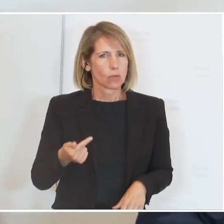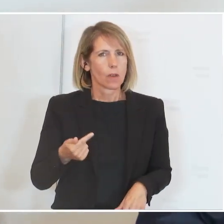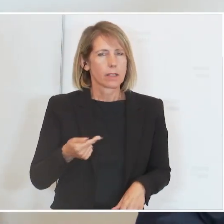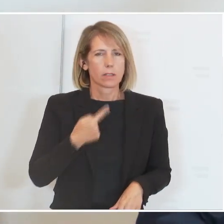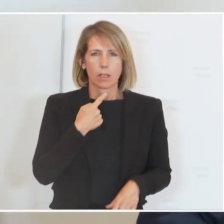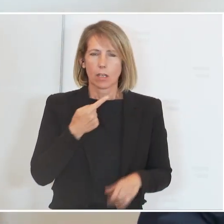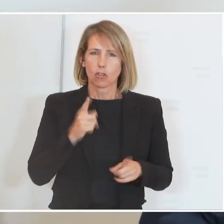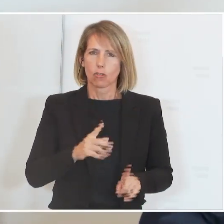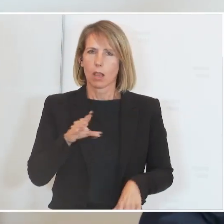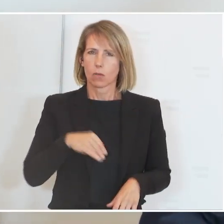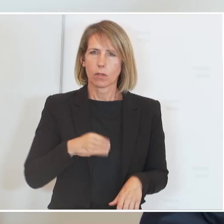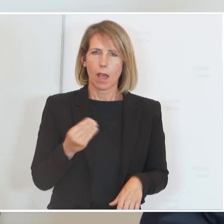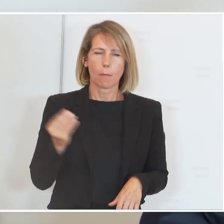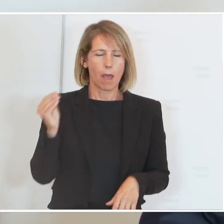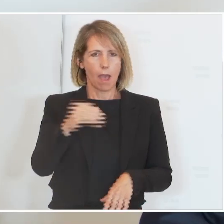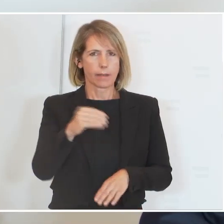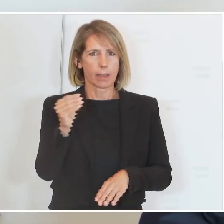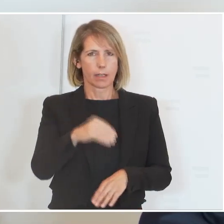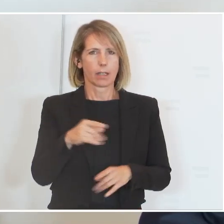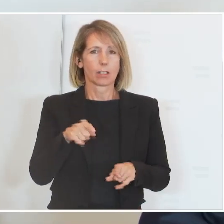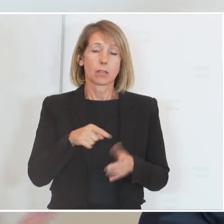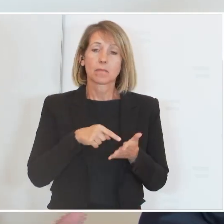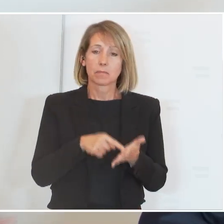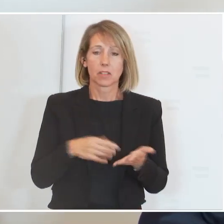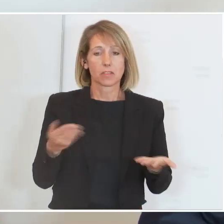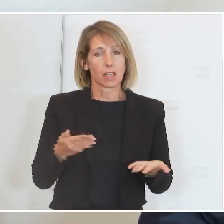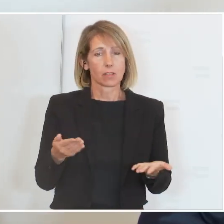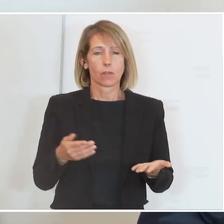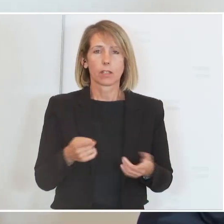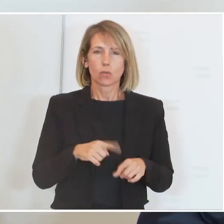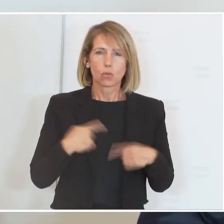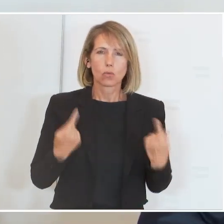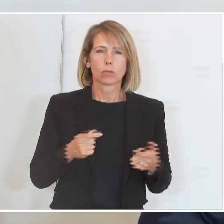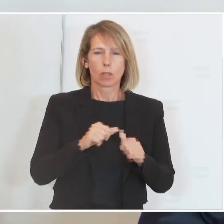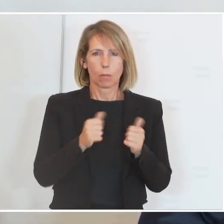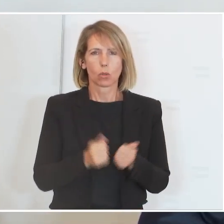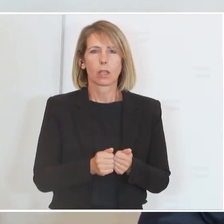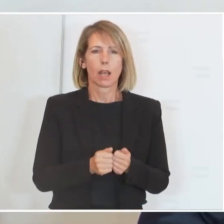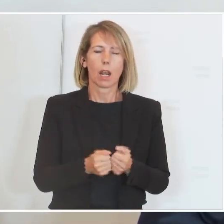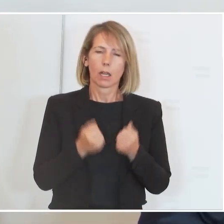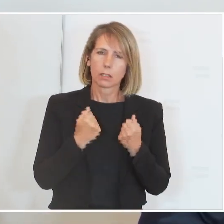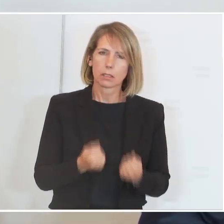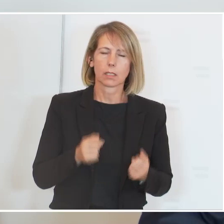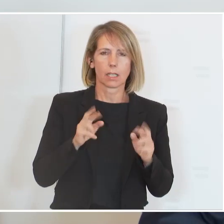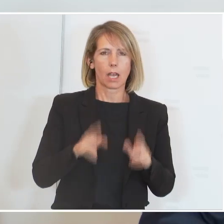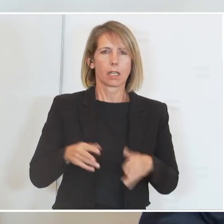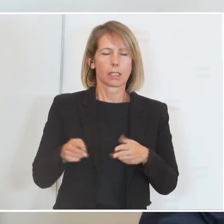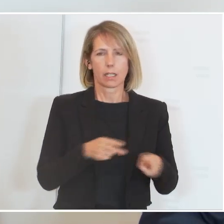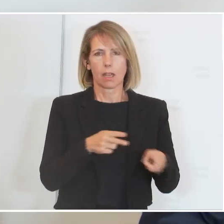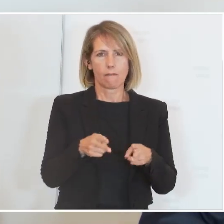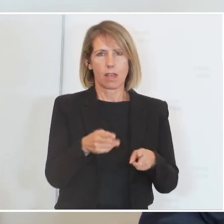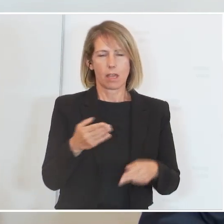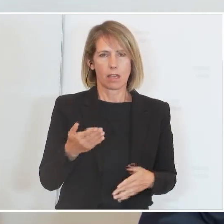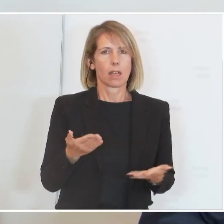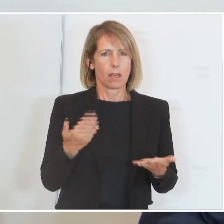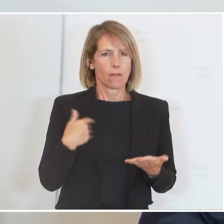ist insofern interessant, weil ich schon glaube, und es zeigt es auch, dass wir mit unserem gewählten Modell sicher den richtigen Weg gegangen sind und sicher nicht so schlecht